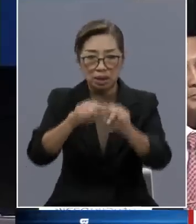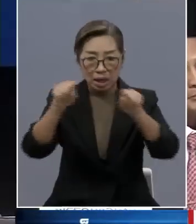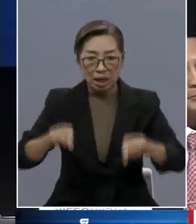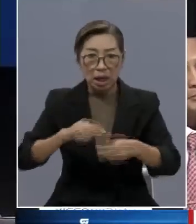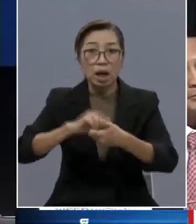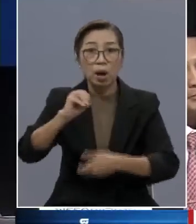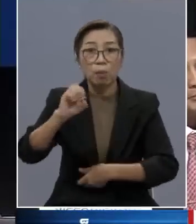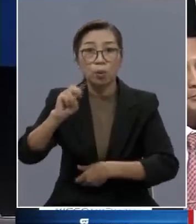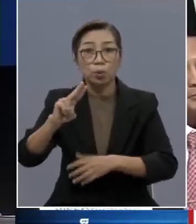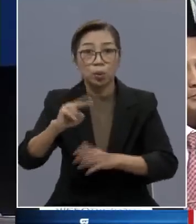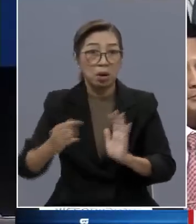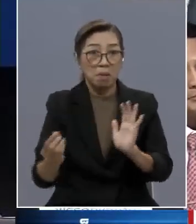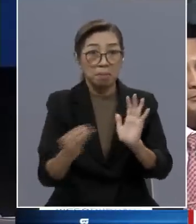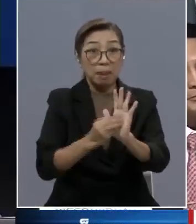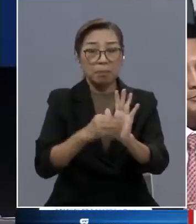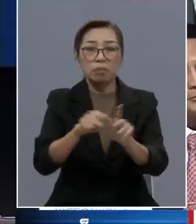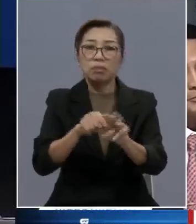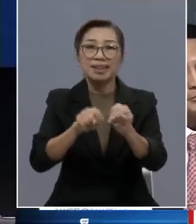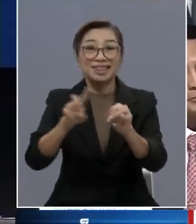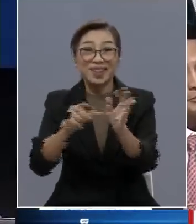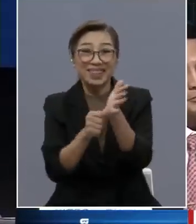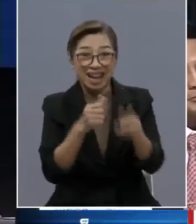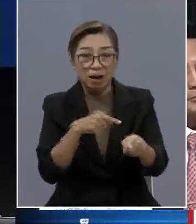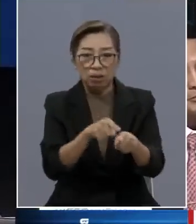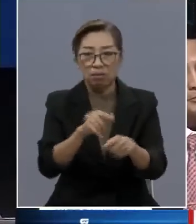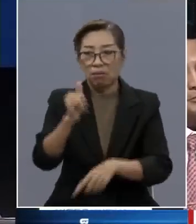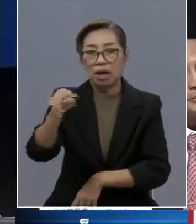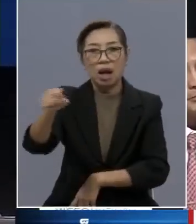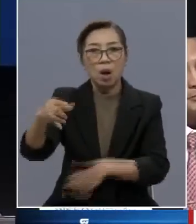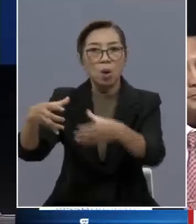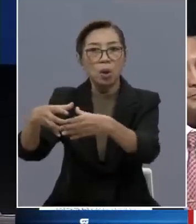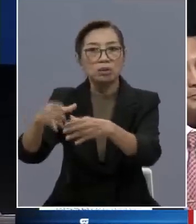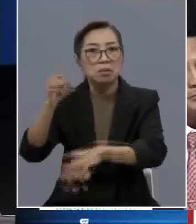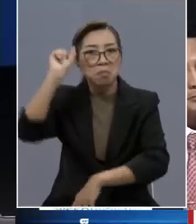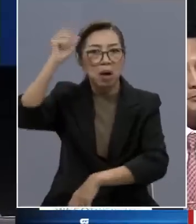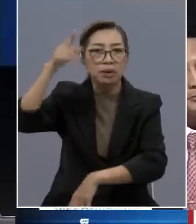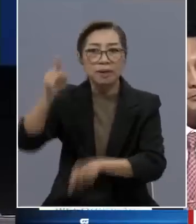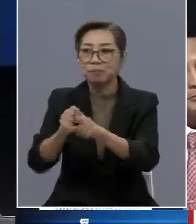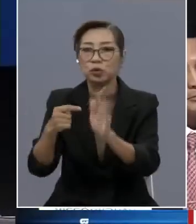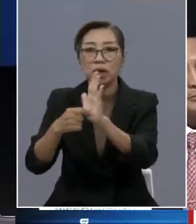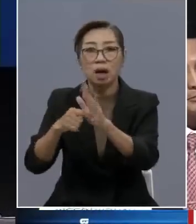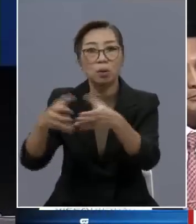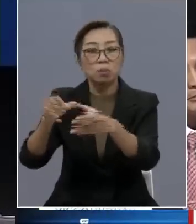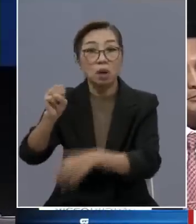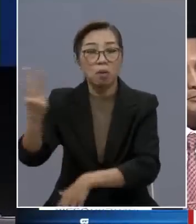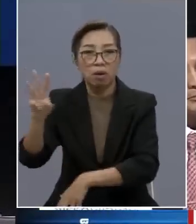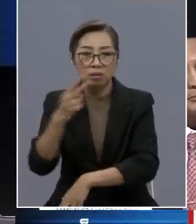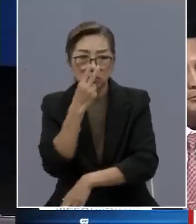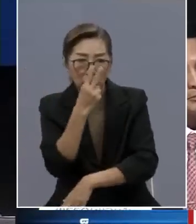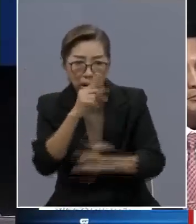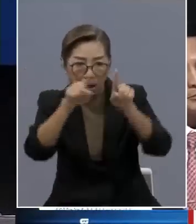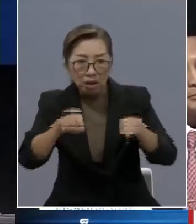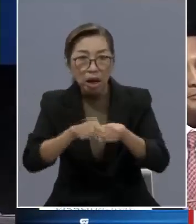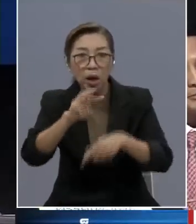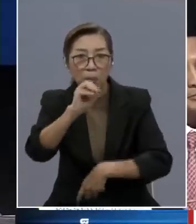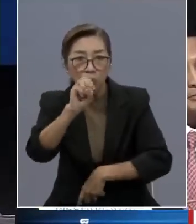ครับคนที่ยังไม่เข้าใจโดยเฉพาะอย่างยิ่งบรรดาสว.นะครับก็จะเอาข้อนี้มานะเป็นปัญ